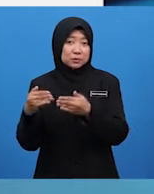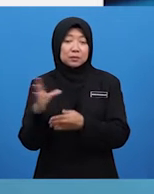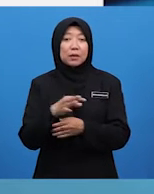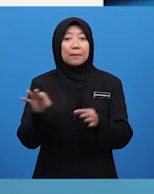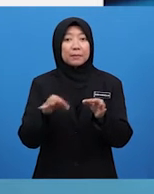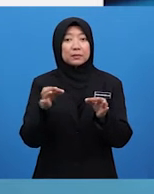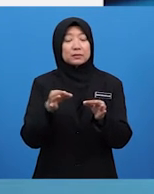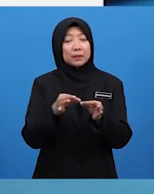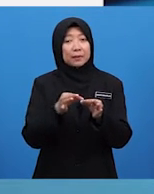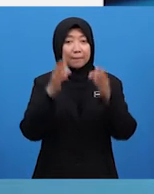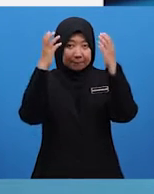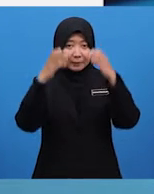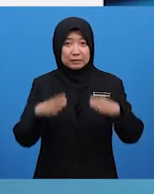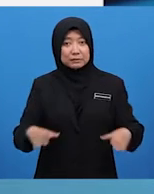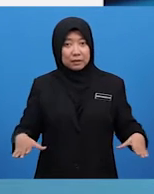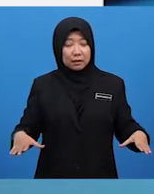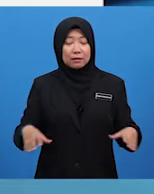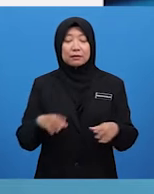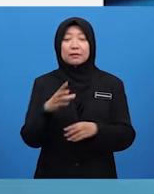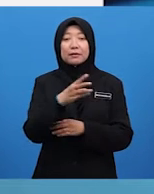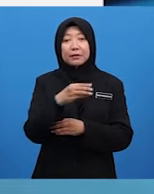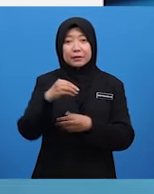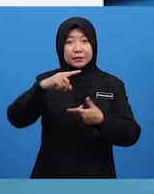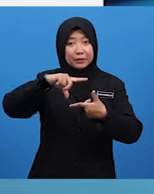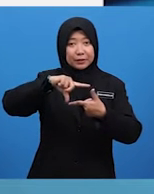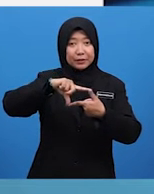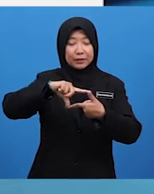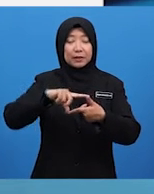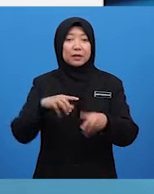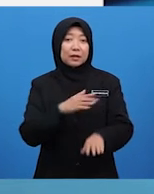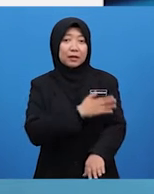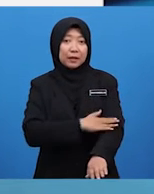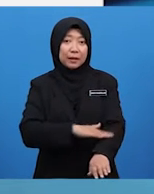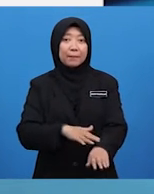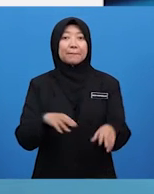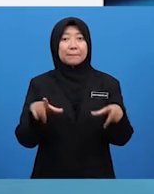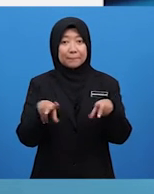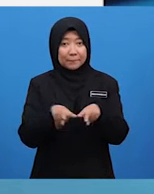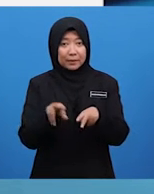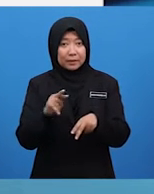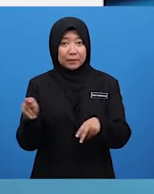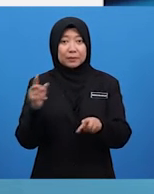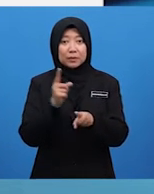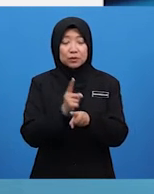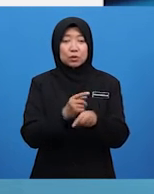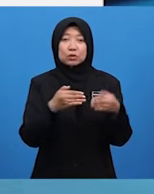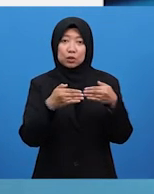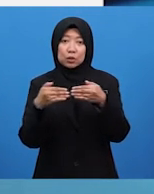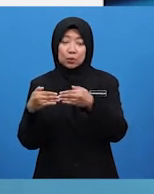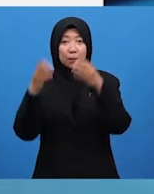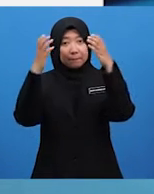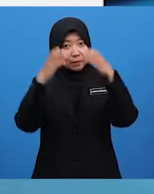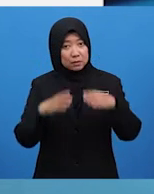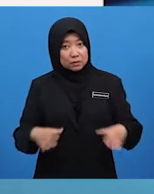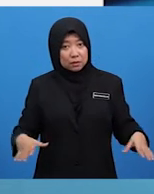pesak, kekek dan lengan padanan dengan betul. Ketiga, mencantum pesak dan